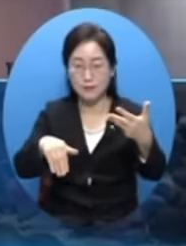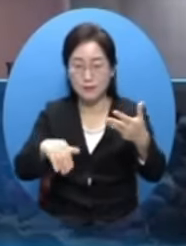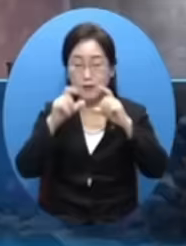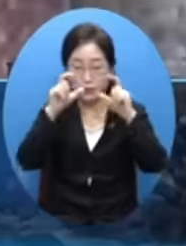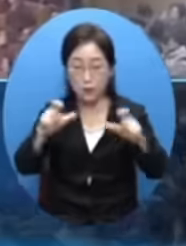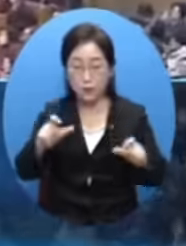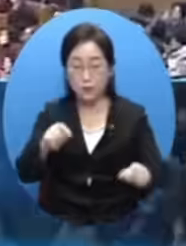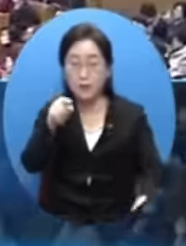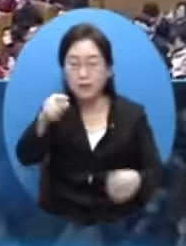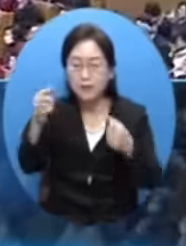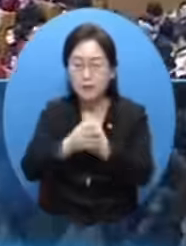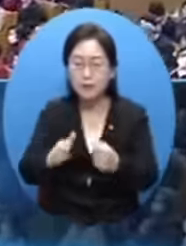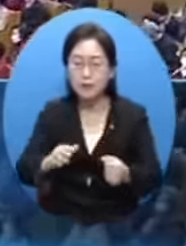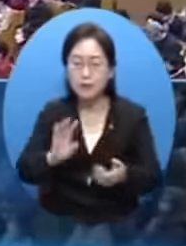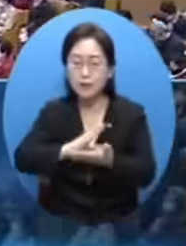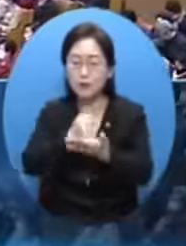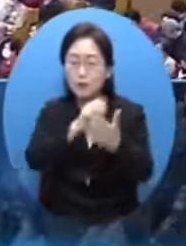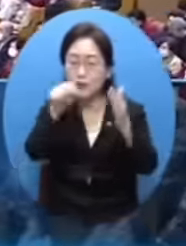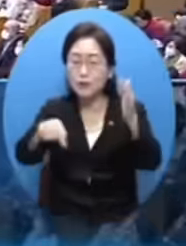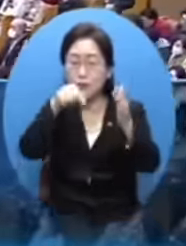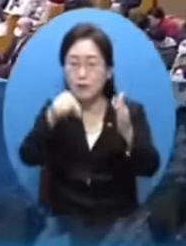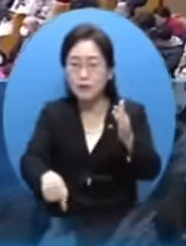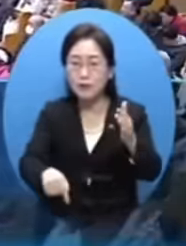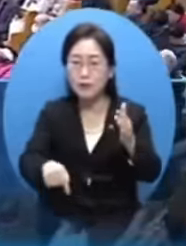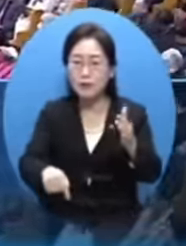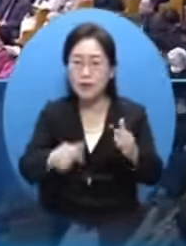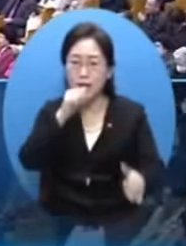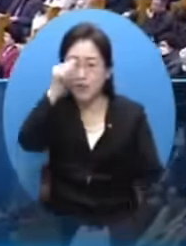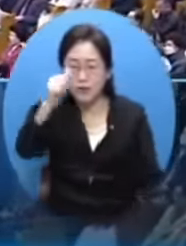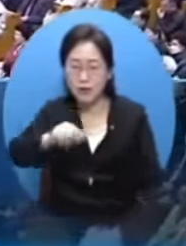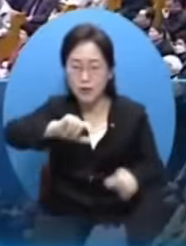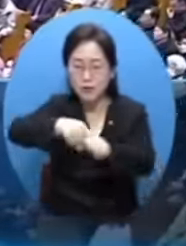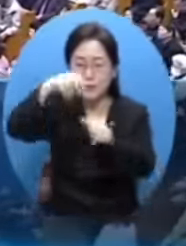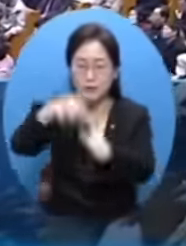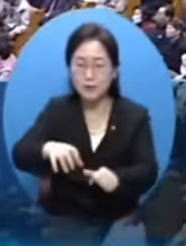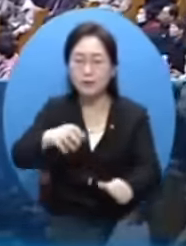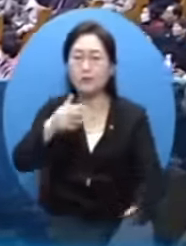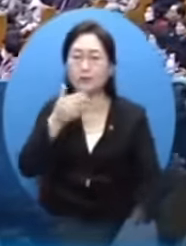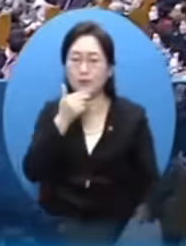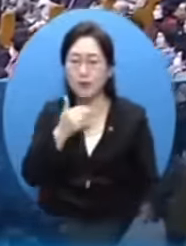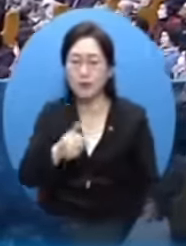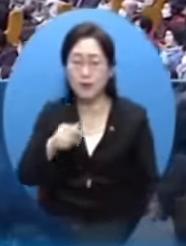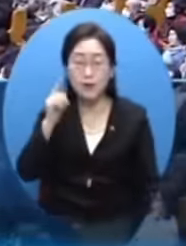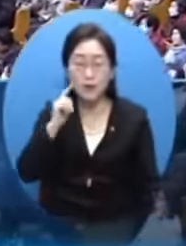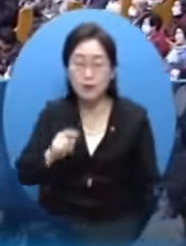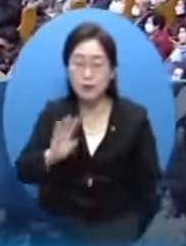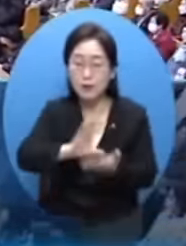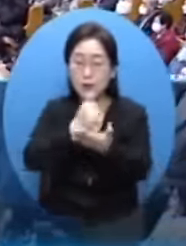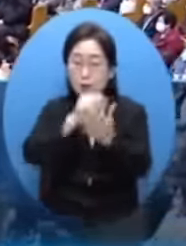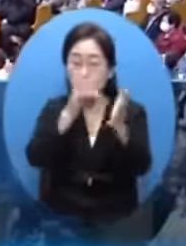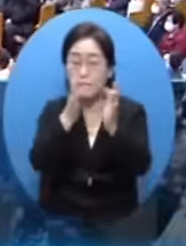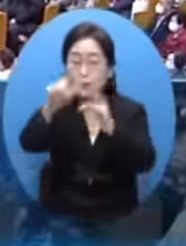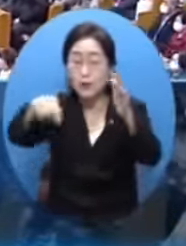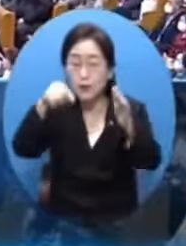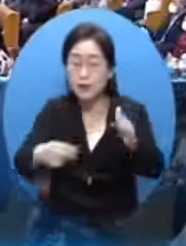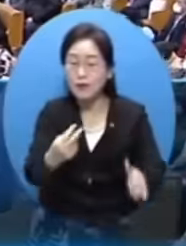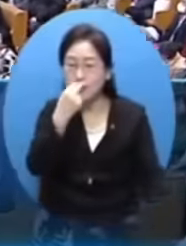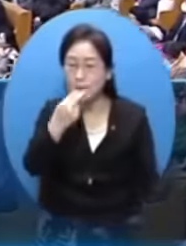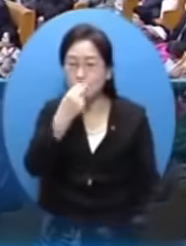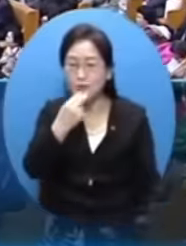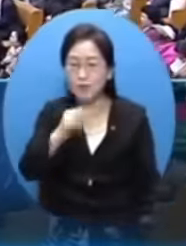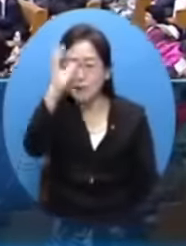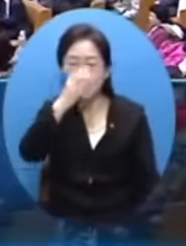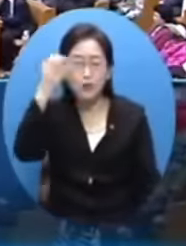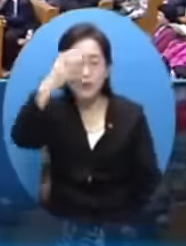선언합니다. 그러므로 이제 그리스도 예수 안에 있는 자에게는 결코 정죄함이 없나니 이는 그리스도 예수 안에 있는 생명의